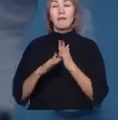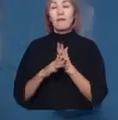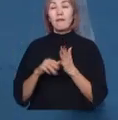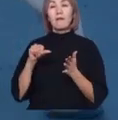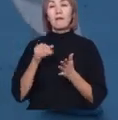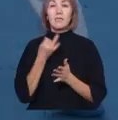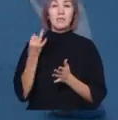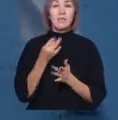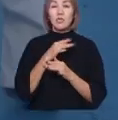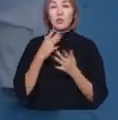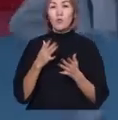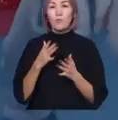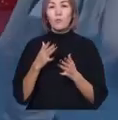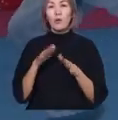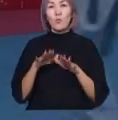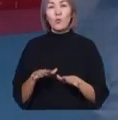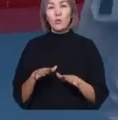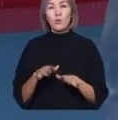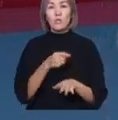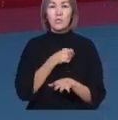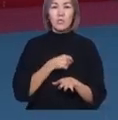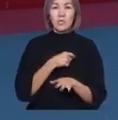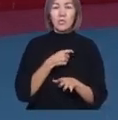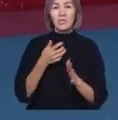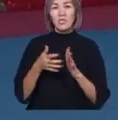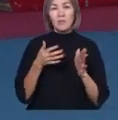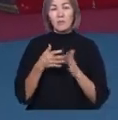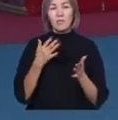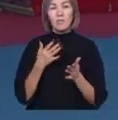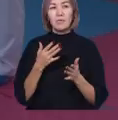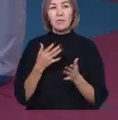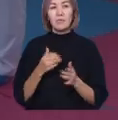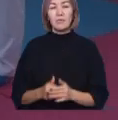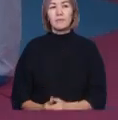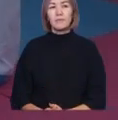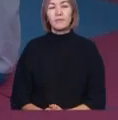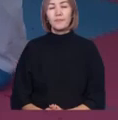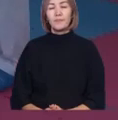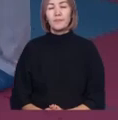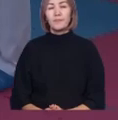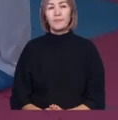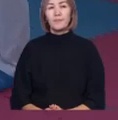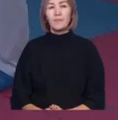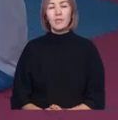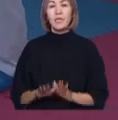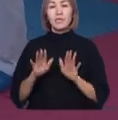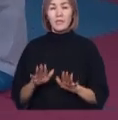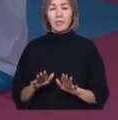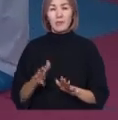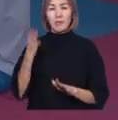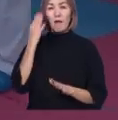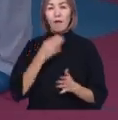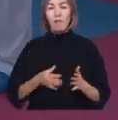көп, алайда бізде база аз, жаттықтырушыларда сирек дегенді айтты каратэден өңірдегі федерация президенті. Дегенмен